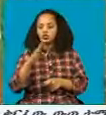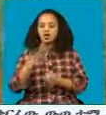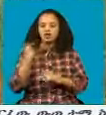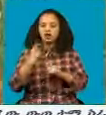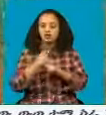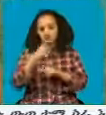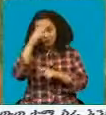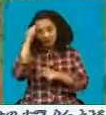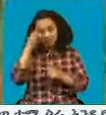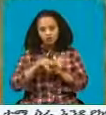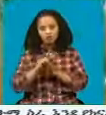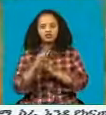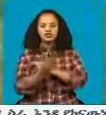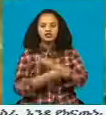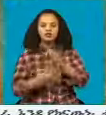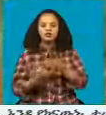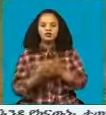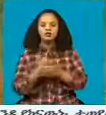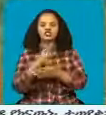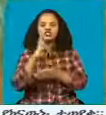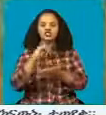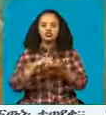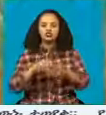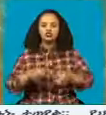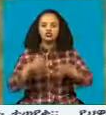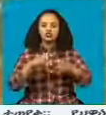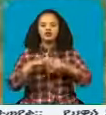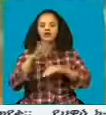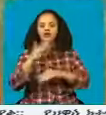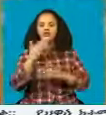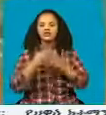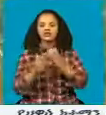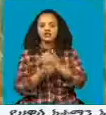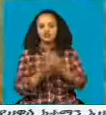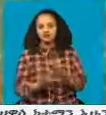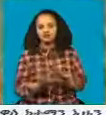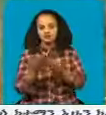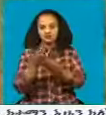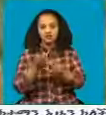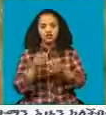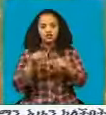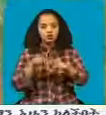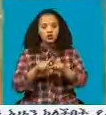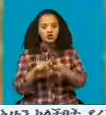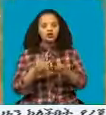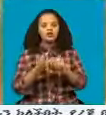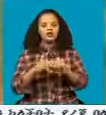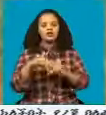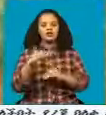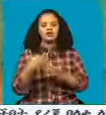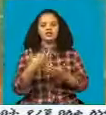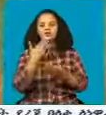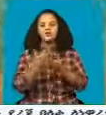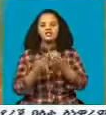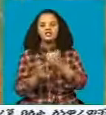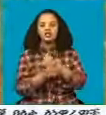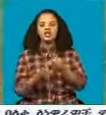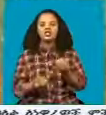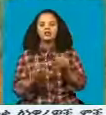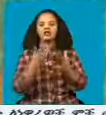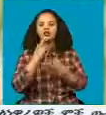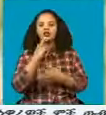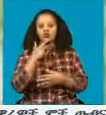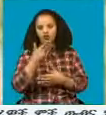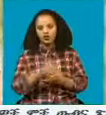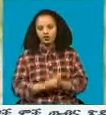በበጋ መስኖ ስንዴ ለማምረት ከ6,000 ኩንታል በላይ ምርጥ ዘር መቅረቡን ገልጸው ዘንድሮ ግን ከዚህ የበለጠ ምርጥ ዘር እየተባዛ ነው ባይ